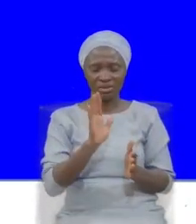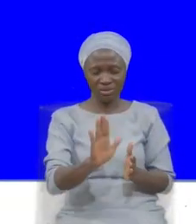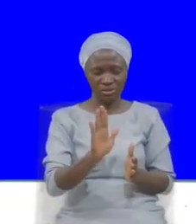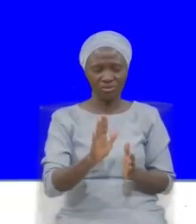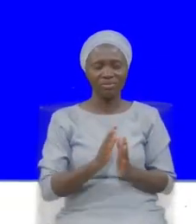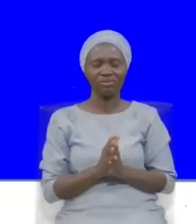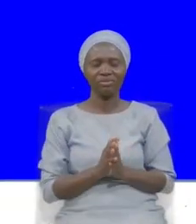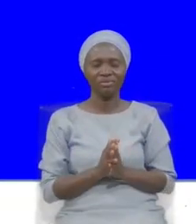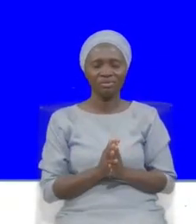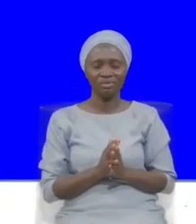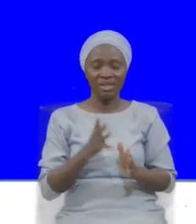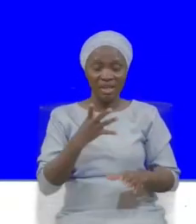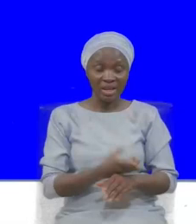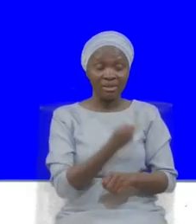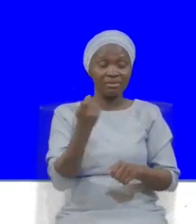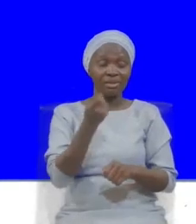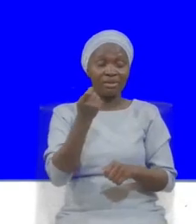Le triomphe, c'est pour vous.